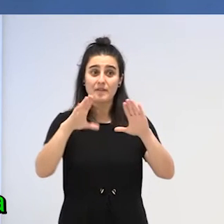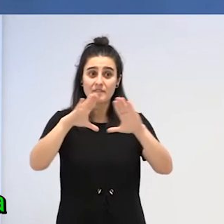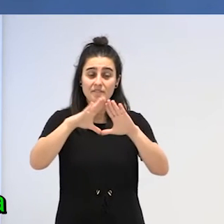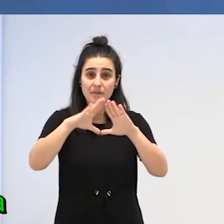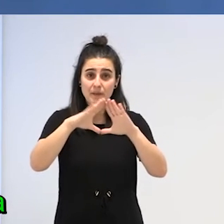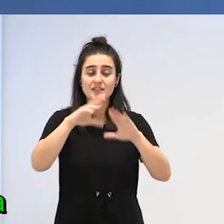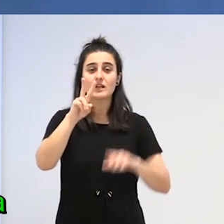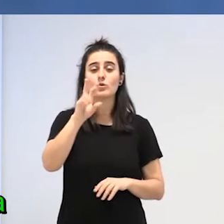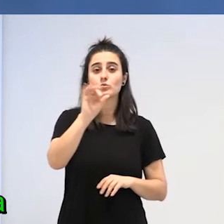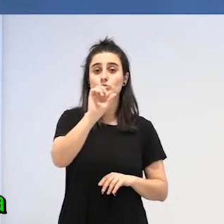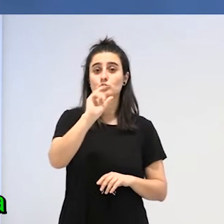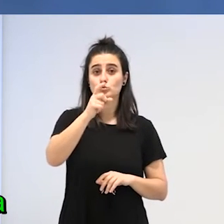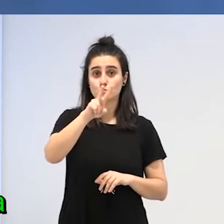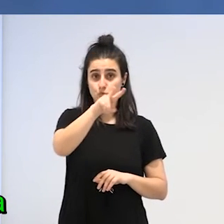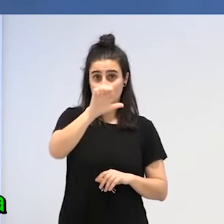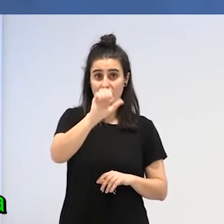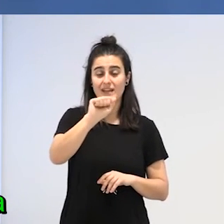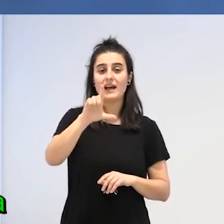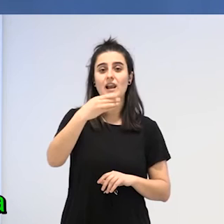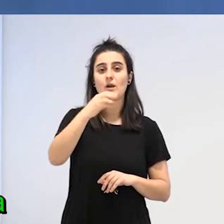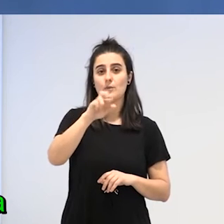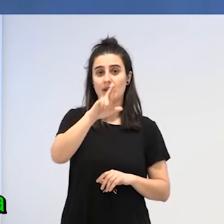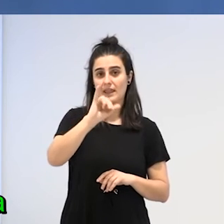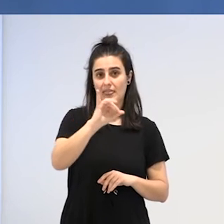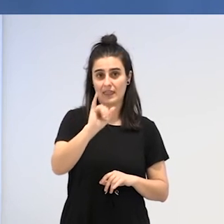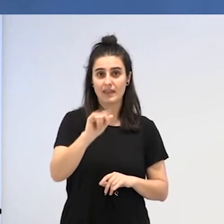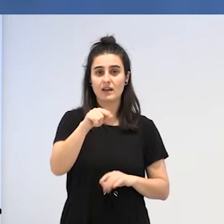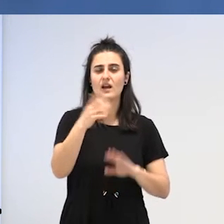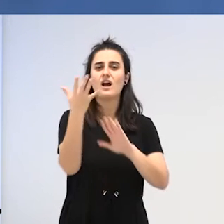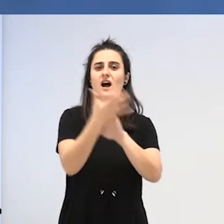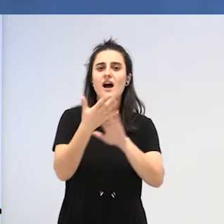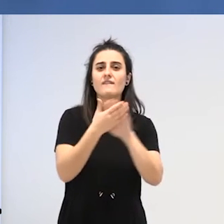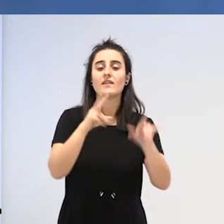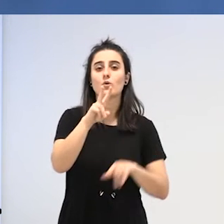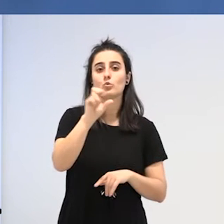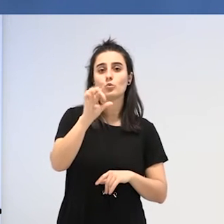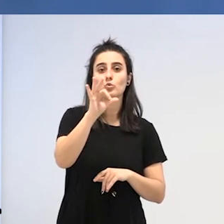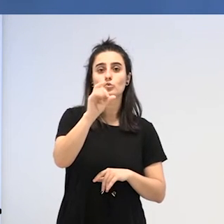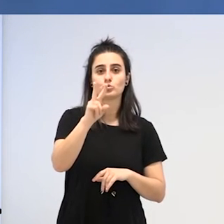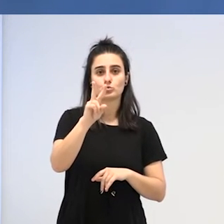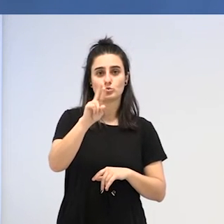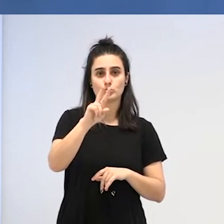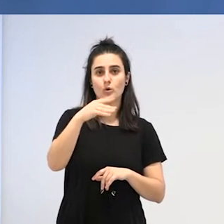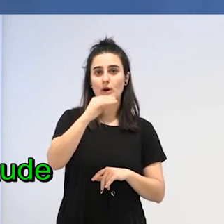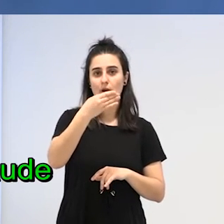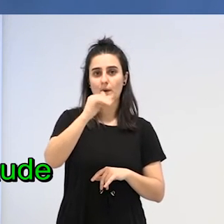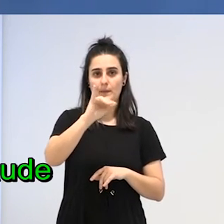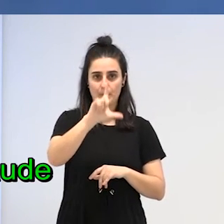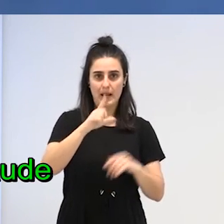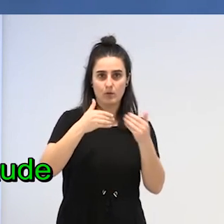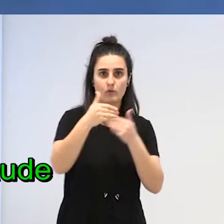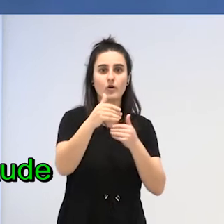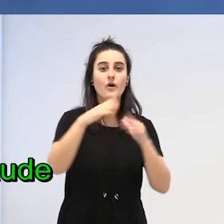Ibaia izeneko ipuinean, Usurbilgo hirigintza feminista etorkizunean irudikatu zuen.